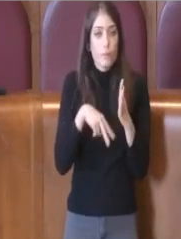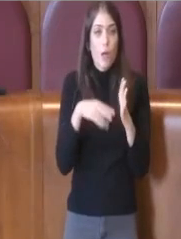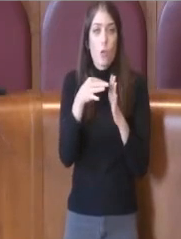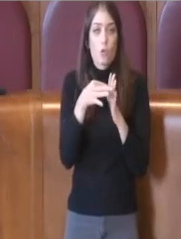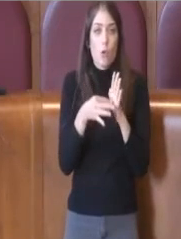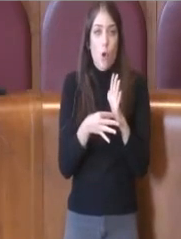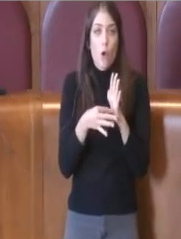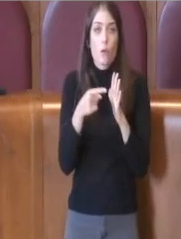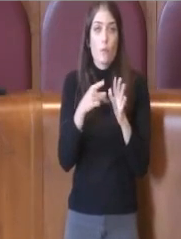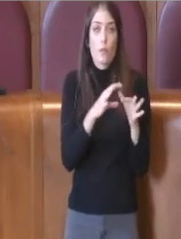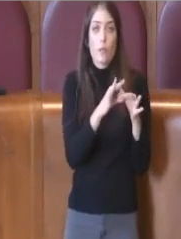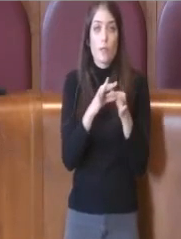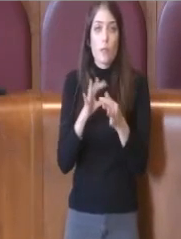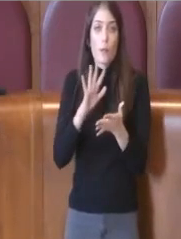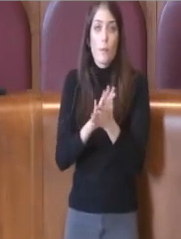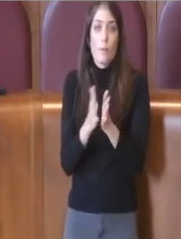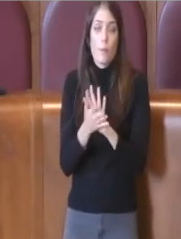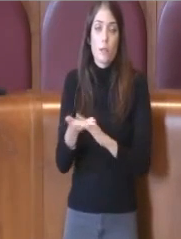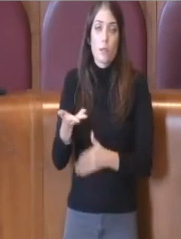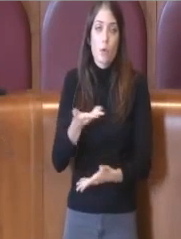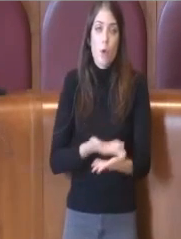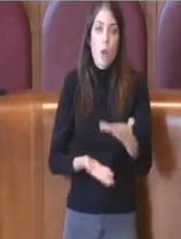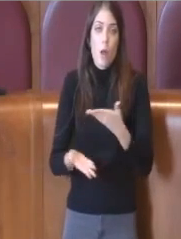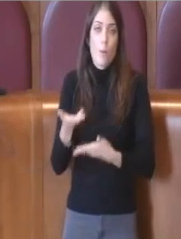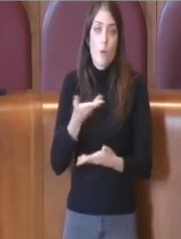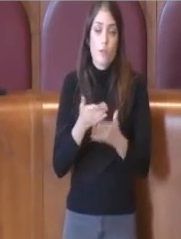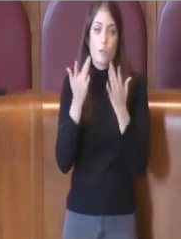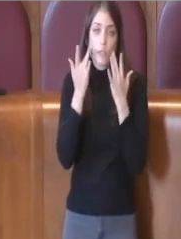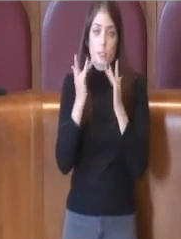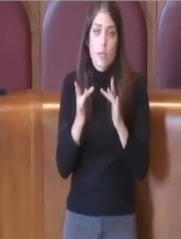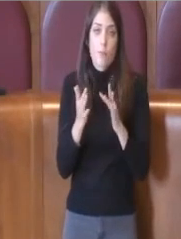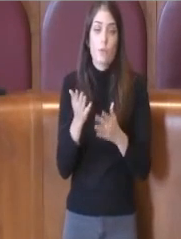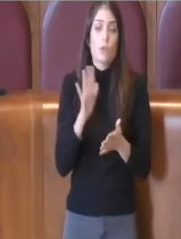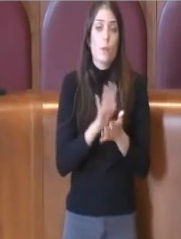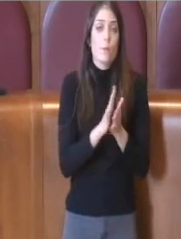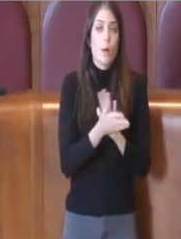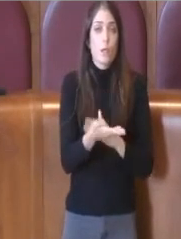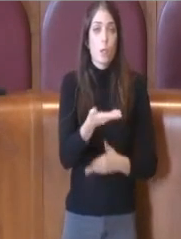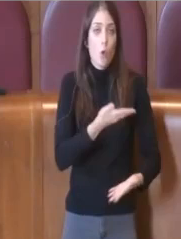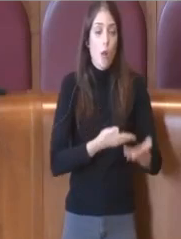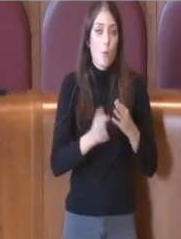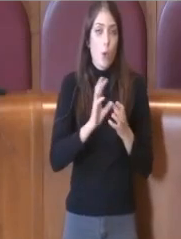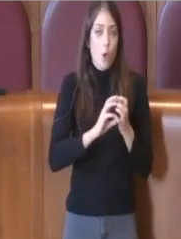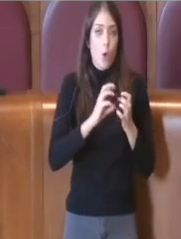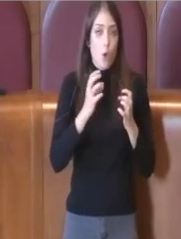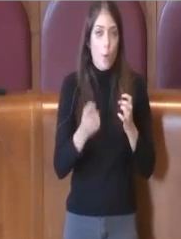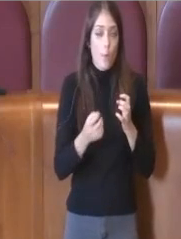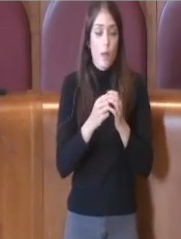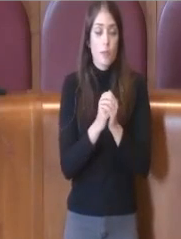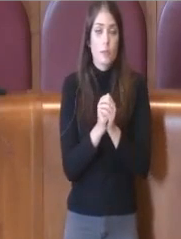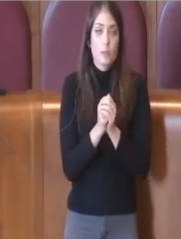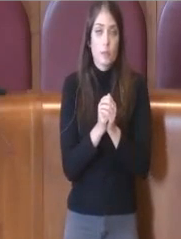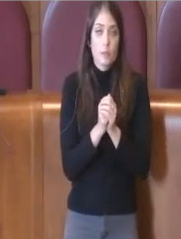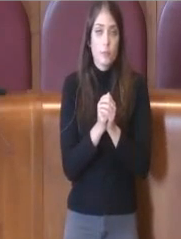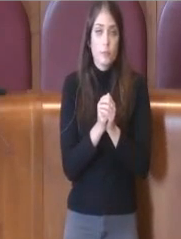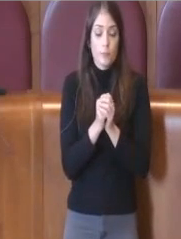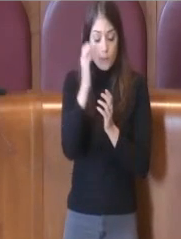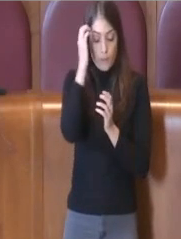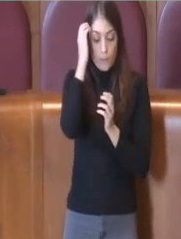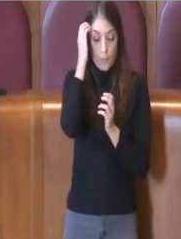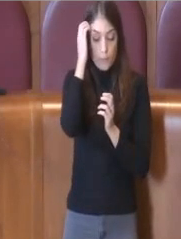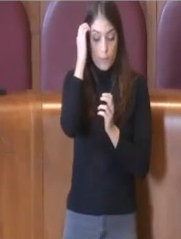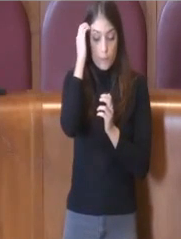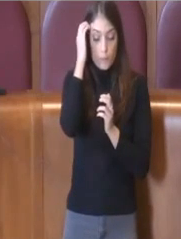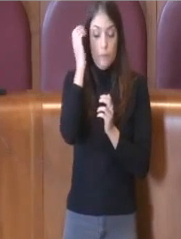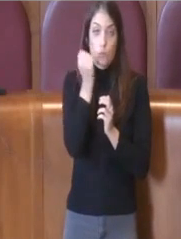relativamente ai patti di collaborazione semplici e ai patti di collaborazione complessi. Credo che se vengano un